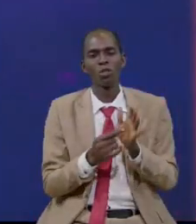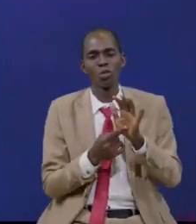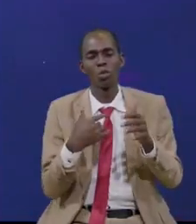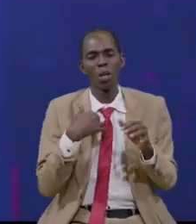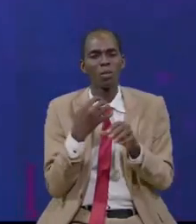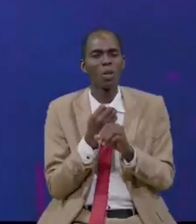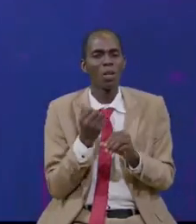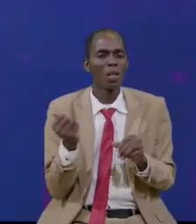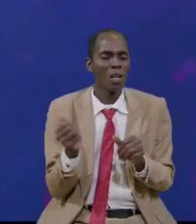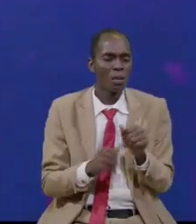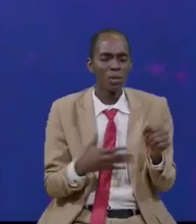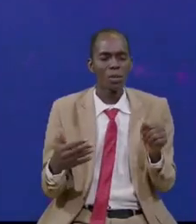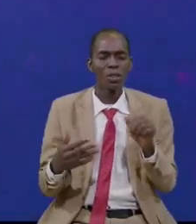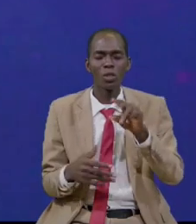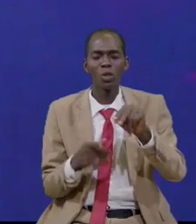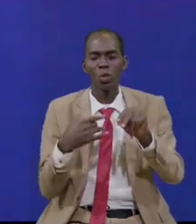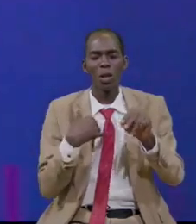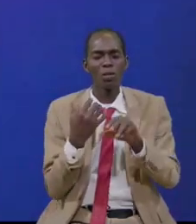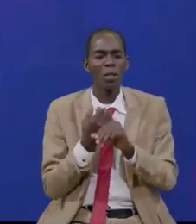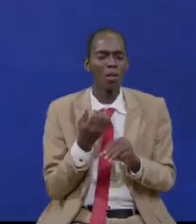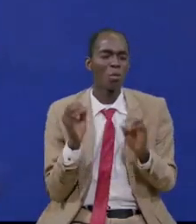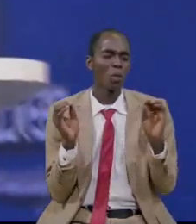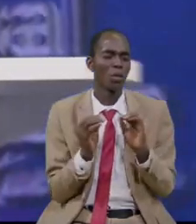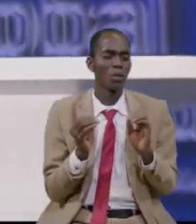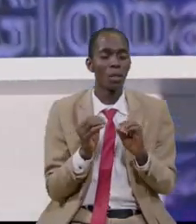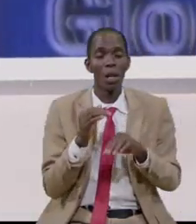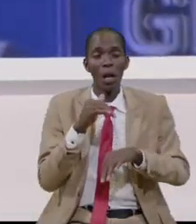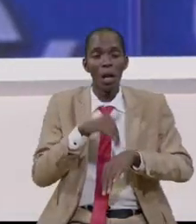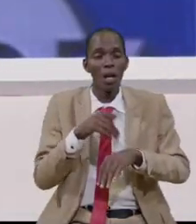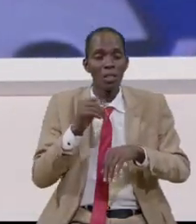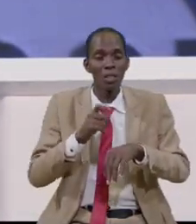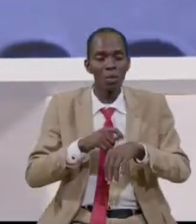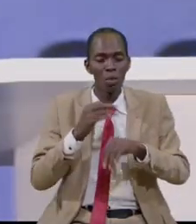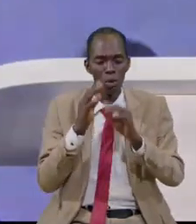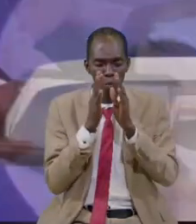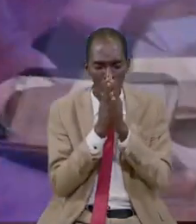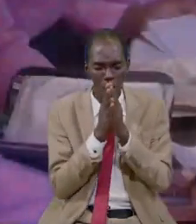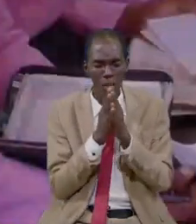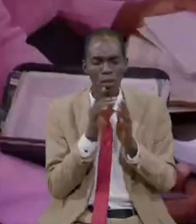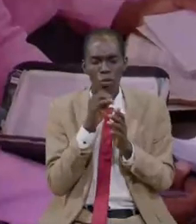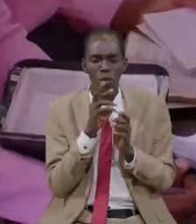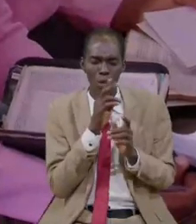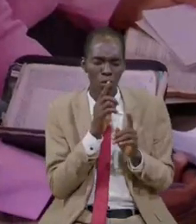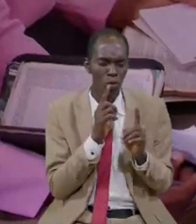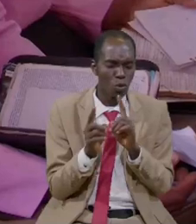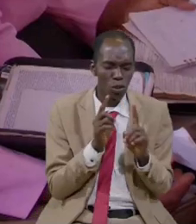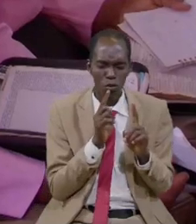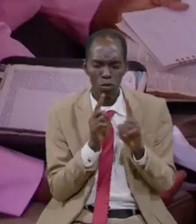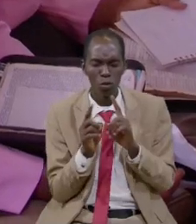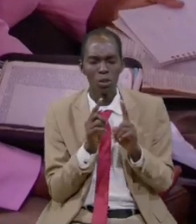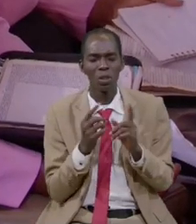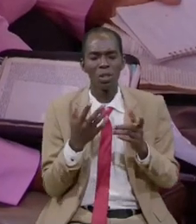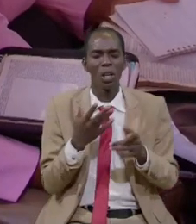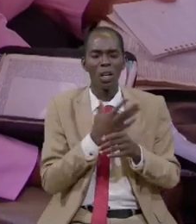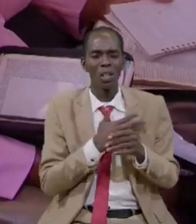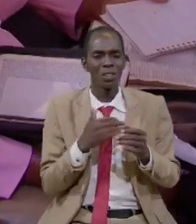négliges? Tu négliges au moment de la prière, c'est en ce moment que tu parles à telle personne, tu parles à telle... Ah, oh, je t'ai pas vu il y a longtemps, hein. À tort,